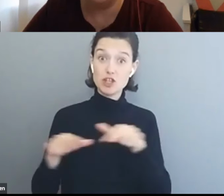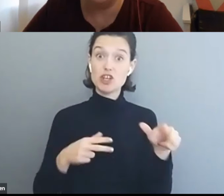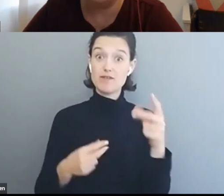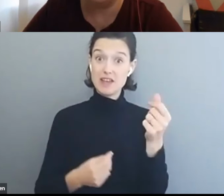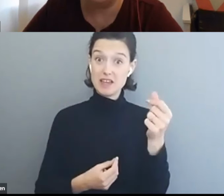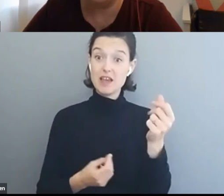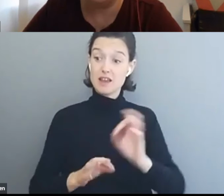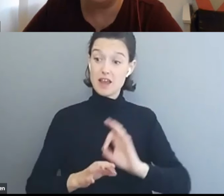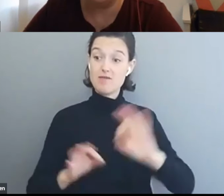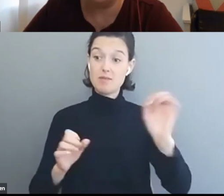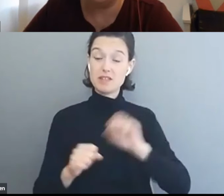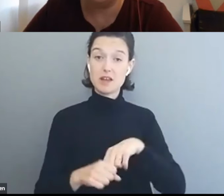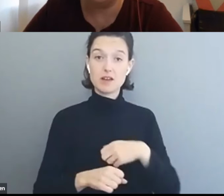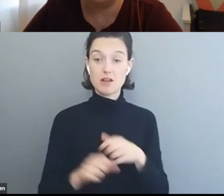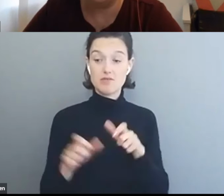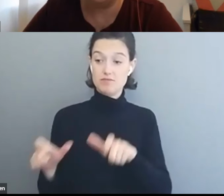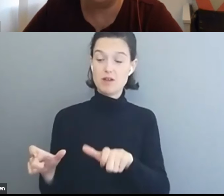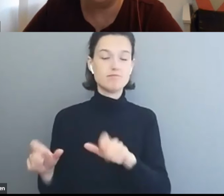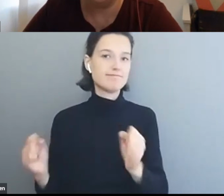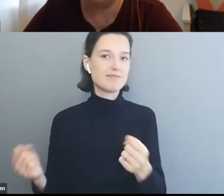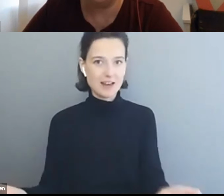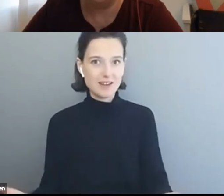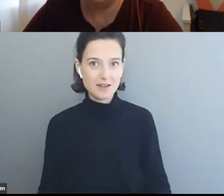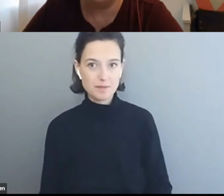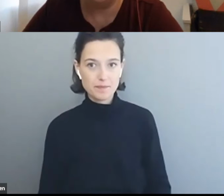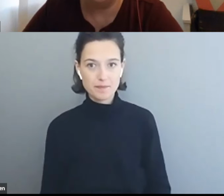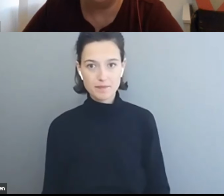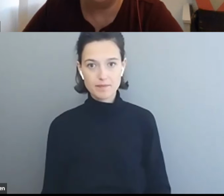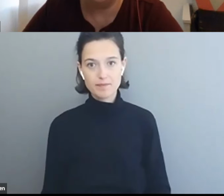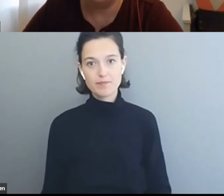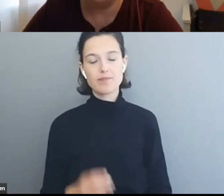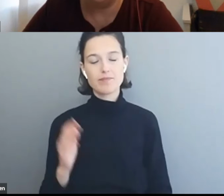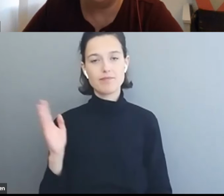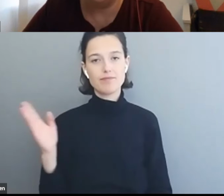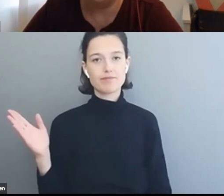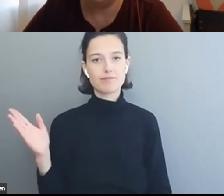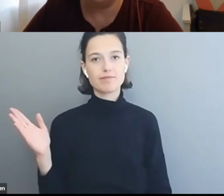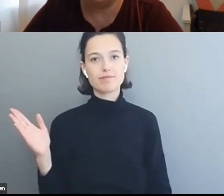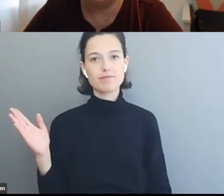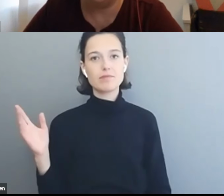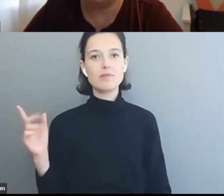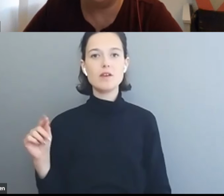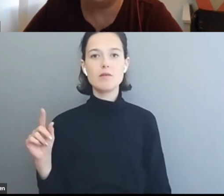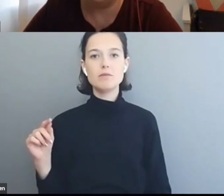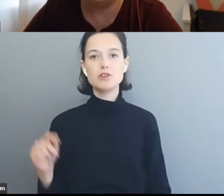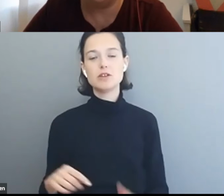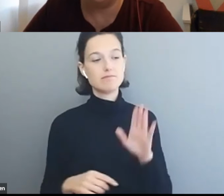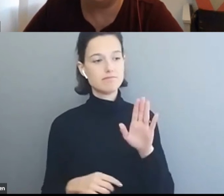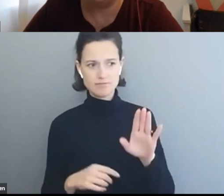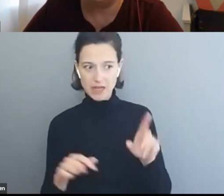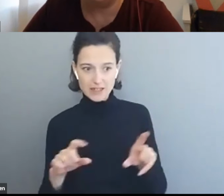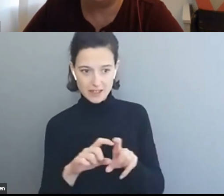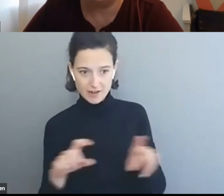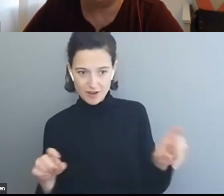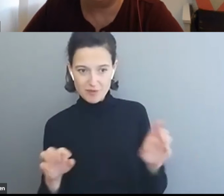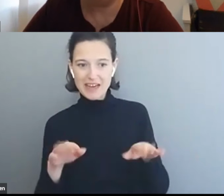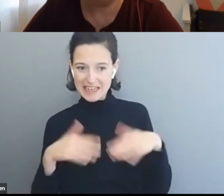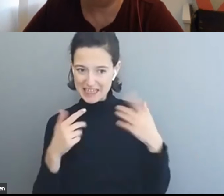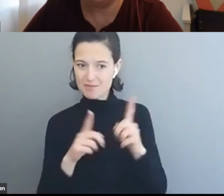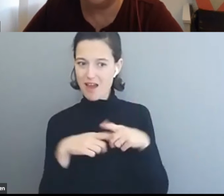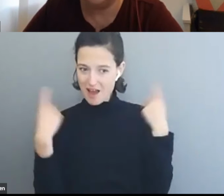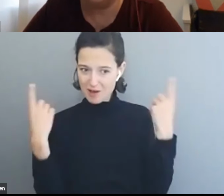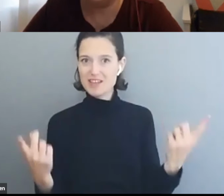Danke. Das heißt, man kann sagen, in deiner Firma, T-Systems, dort hat man es gecheckt, dort gibt es eine Abteilung und